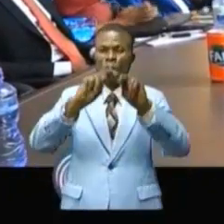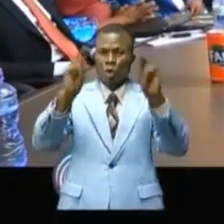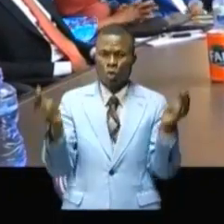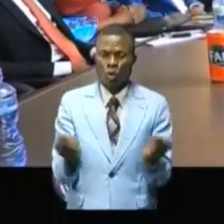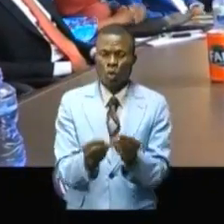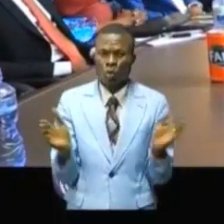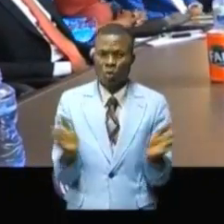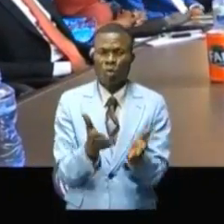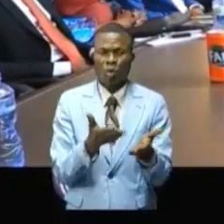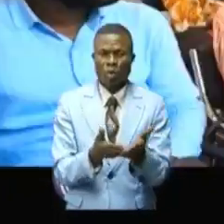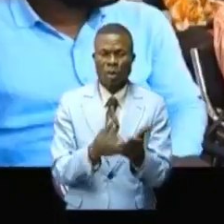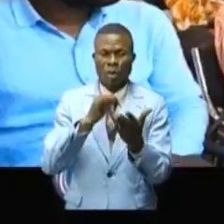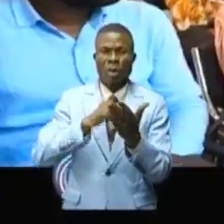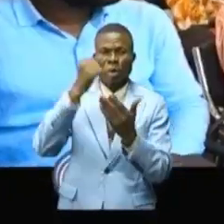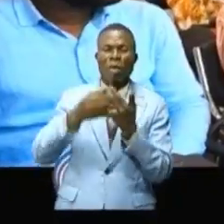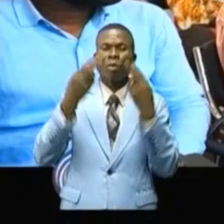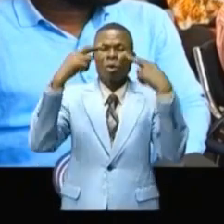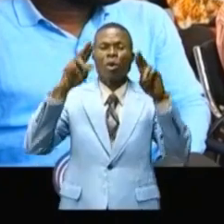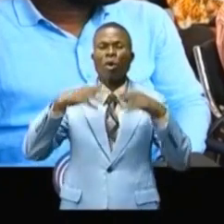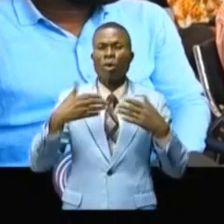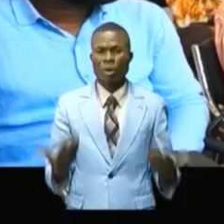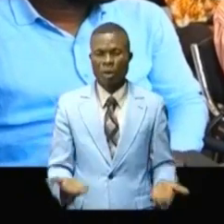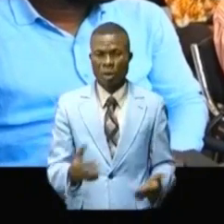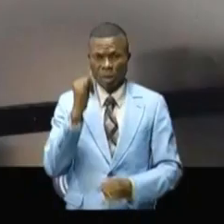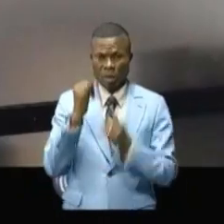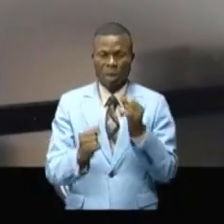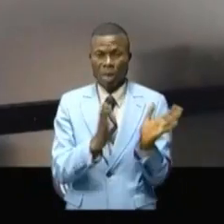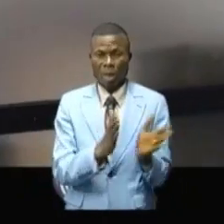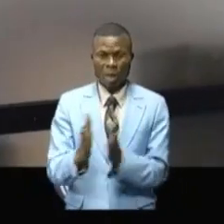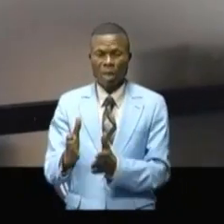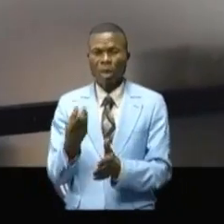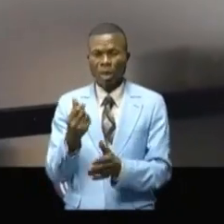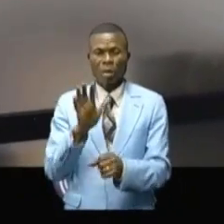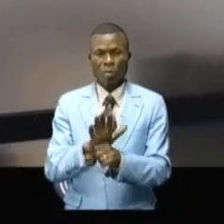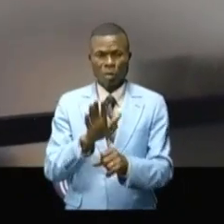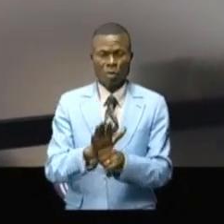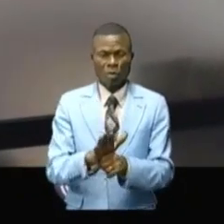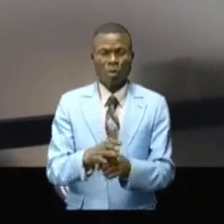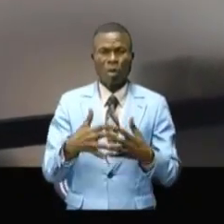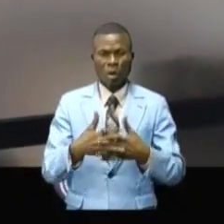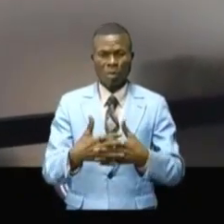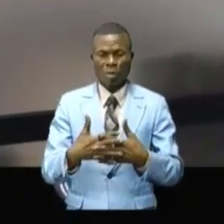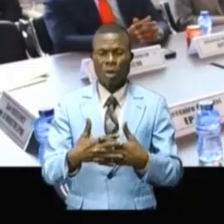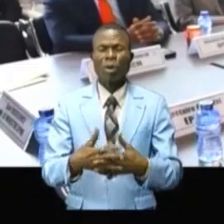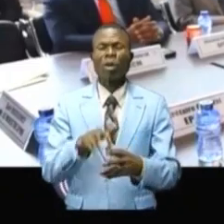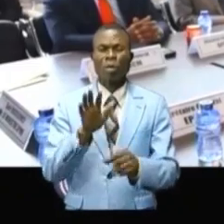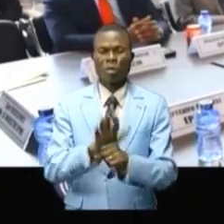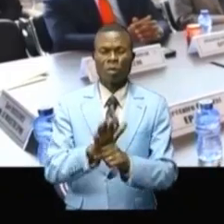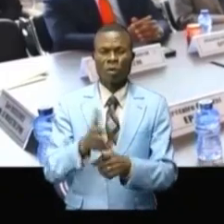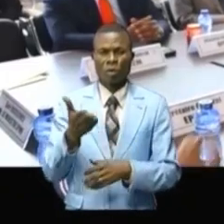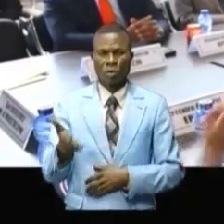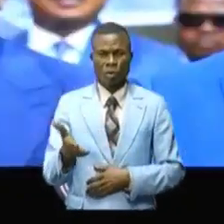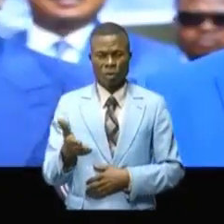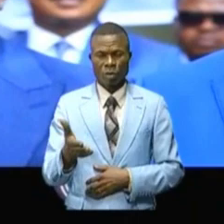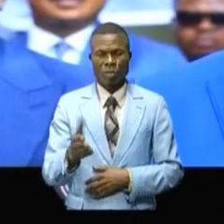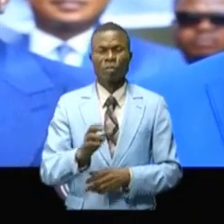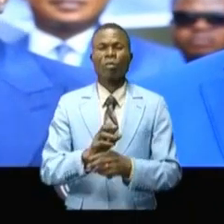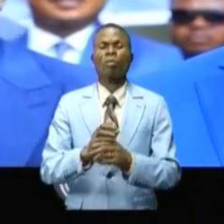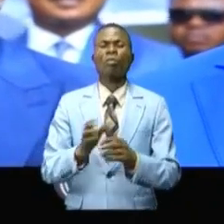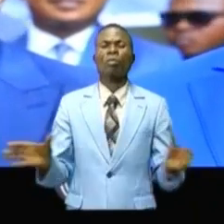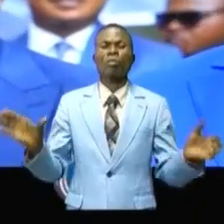projet ne pourra atteindre ses assignations que si elle dispose des moyens matériels et financiers conséquents.